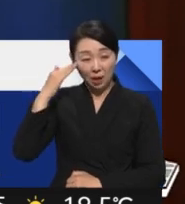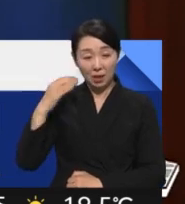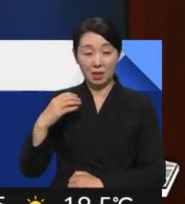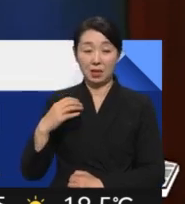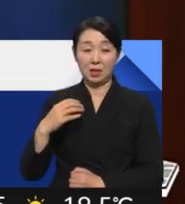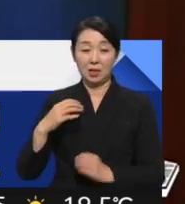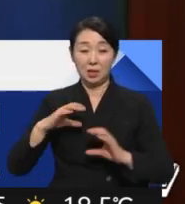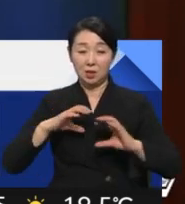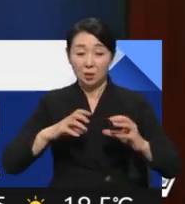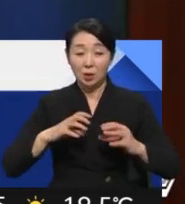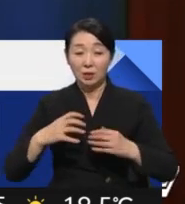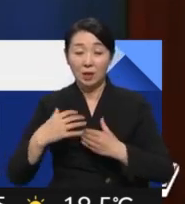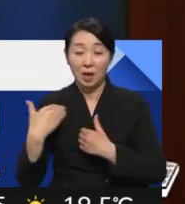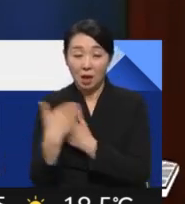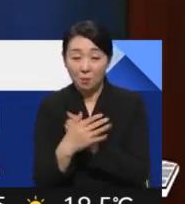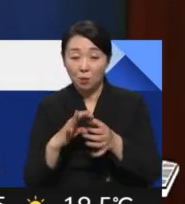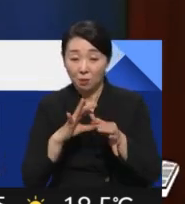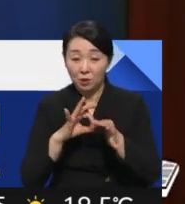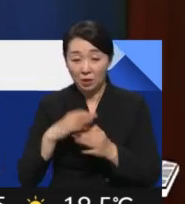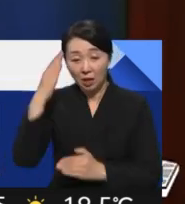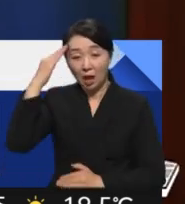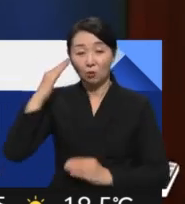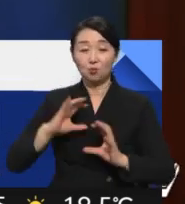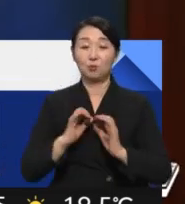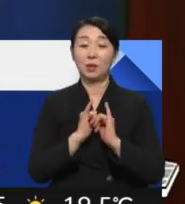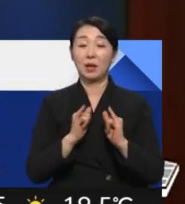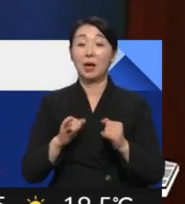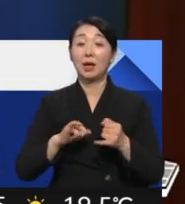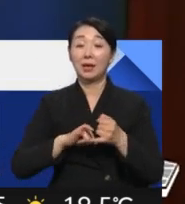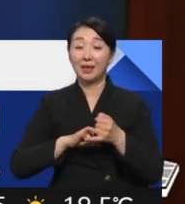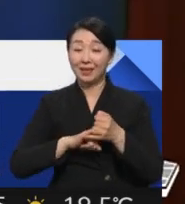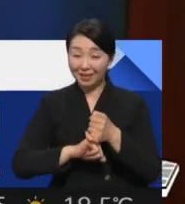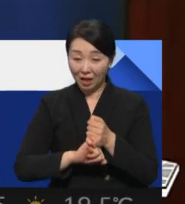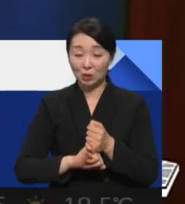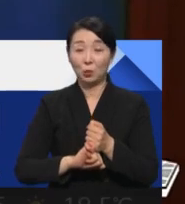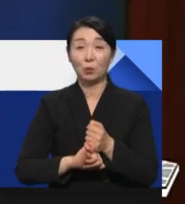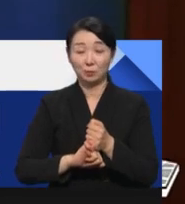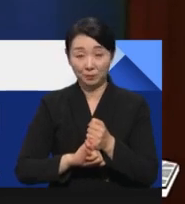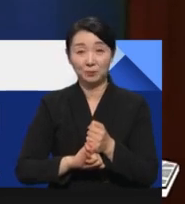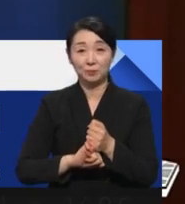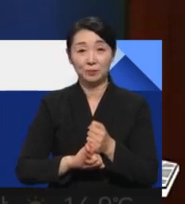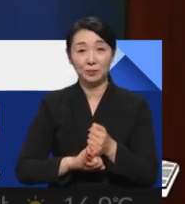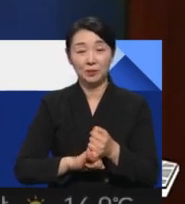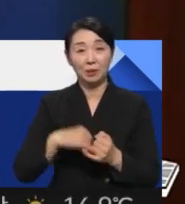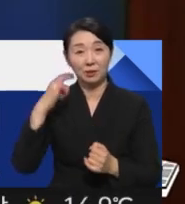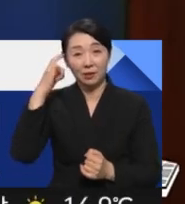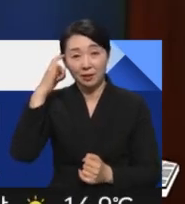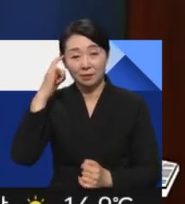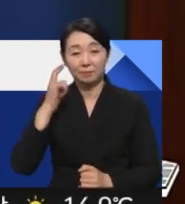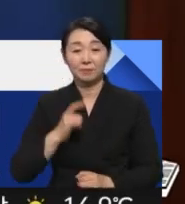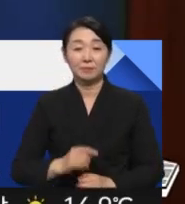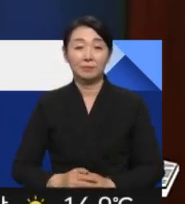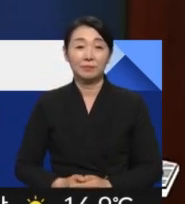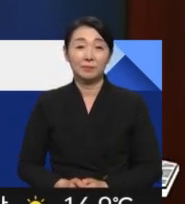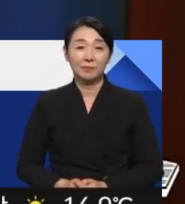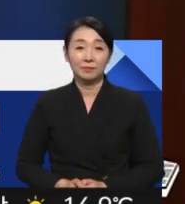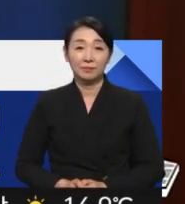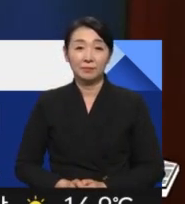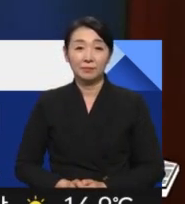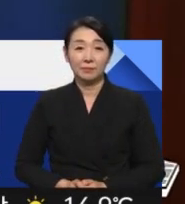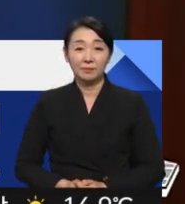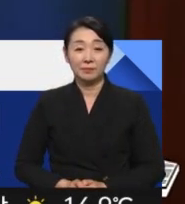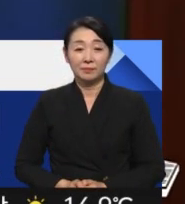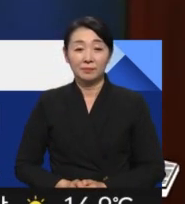a signal of our commitment to our defense relationship and our security cooperation with the people of the Republic of